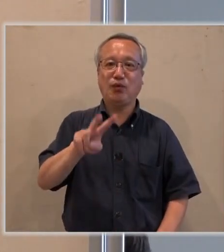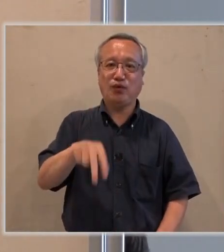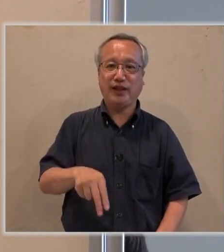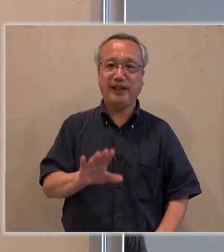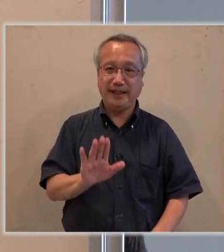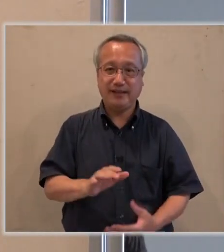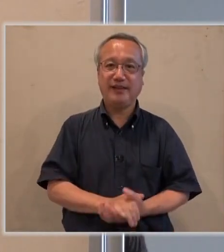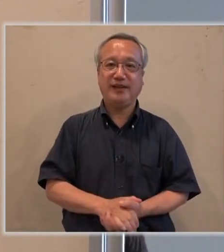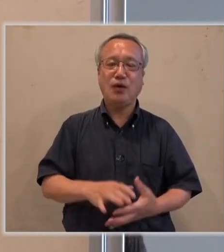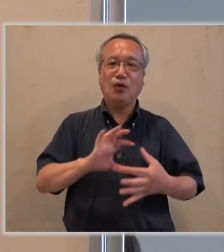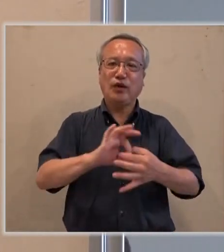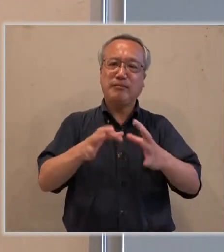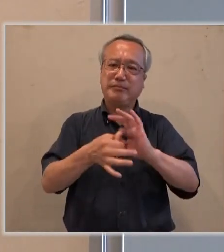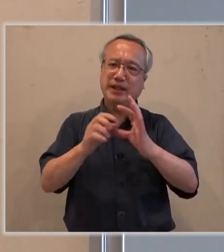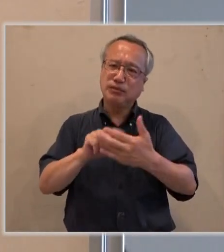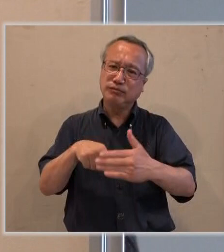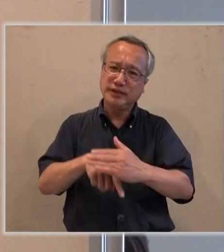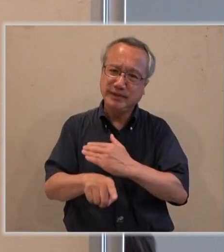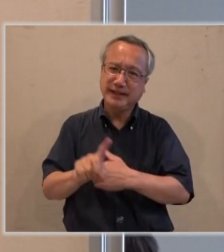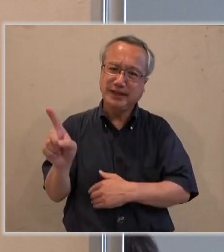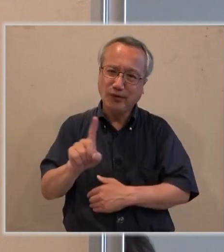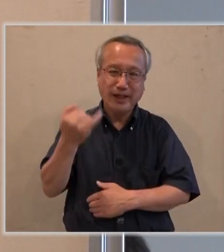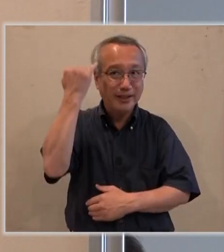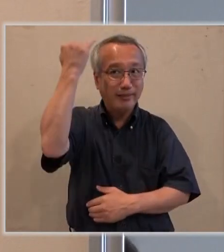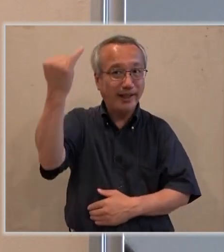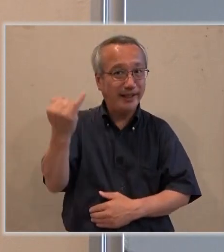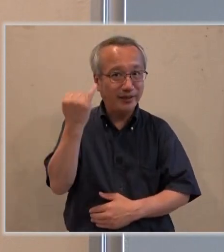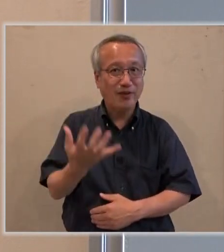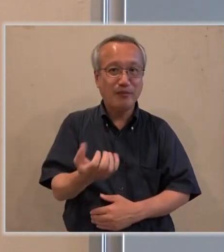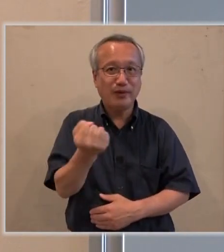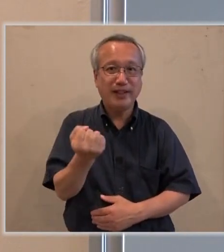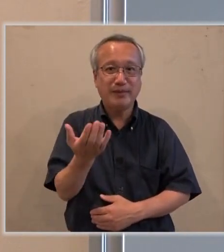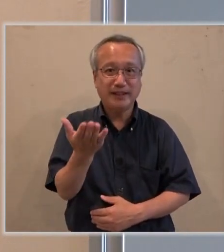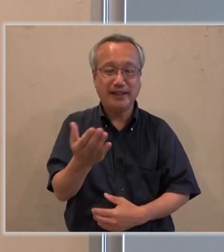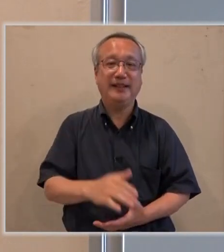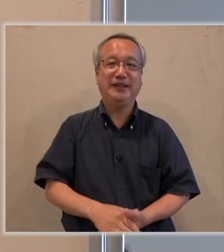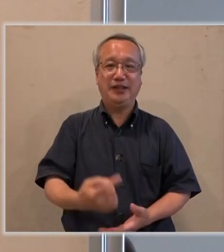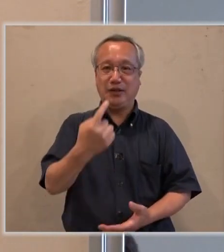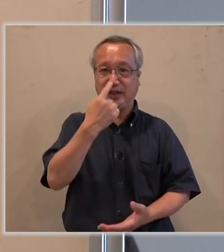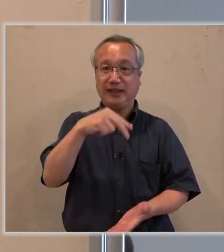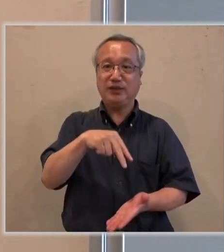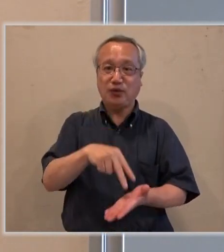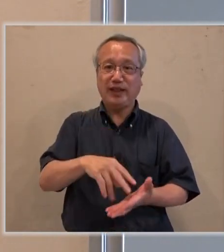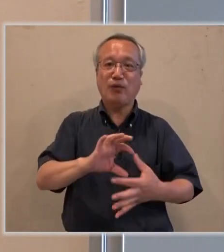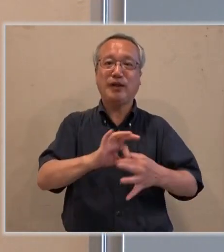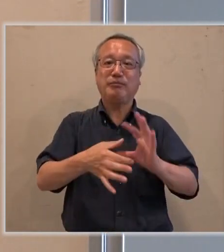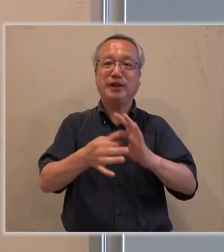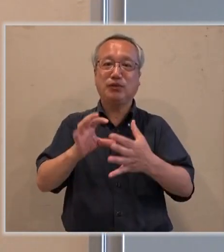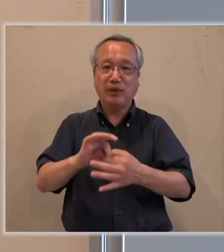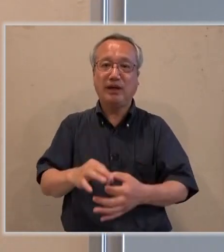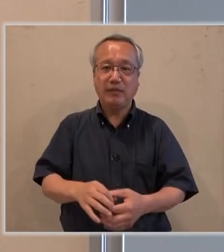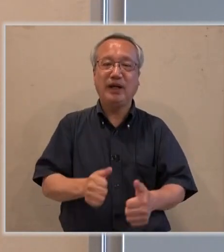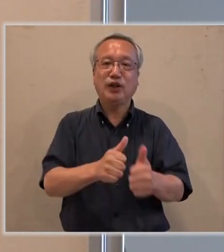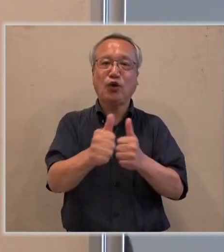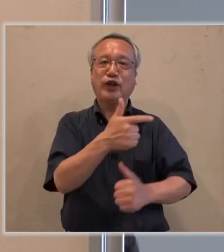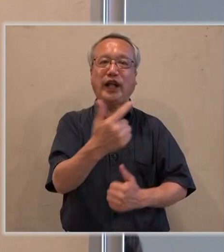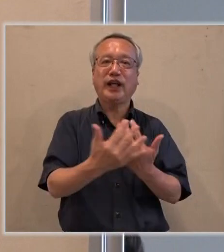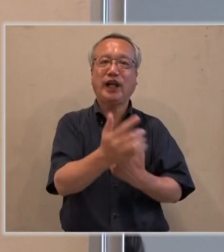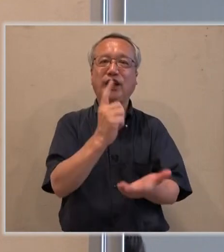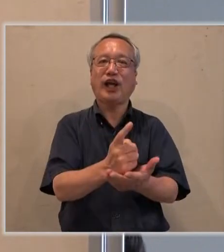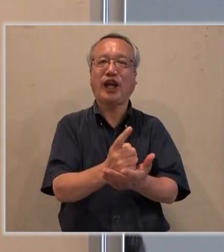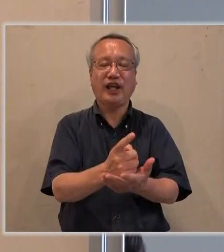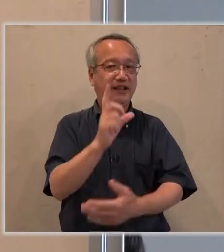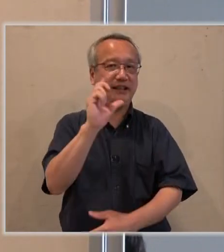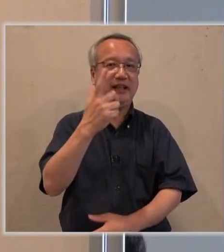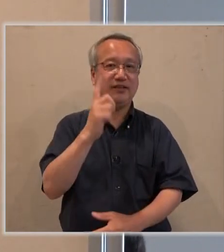リンピックとはと言われてどのようなイメージを思い浮かべるでしょうか。私にとってオリンピックとは決して競技大会だけのことを指す